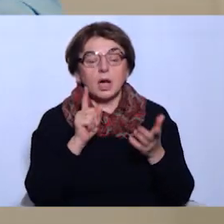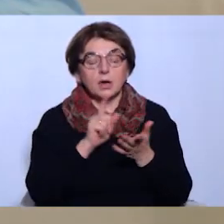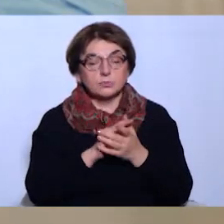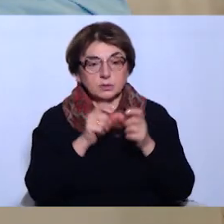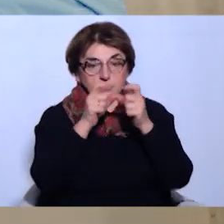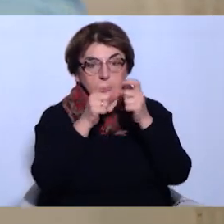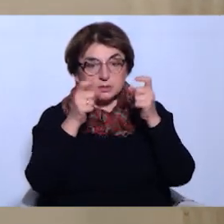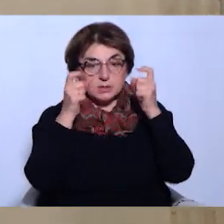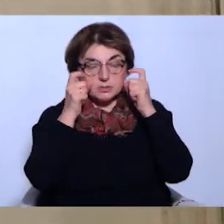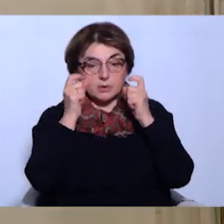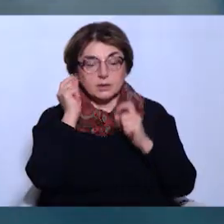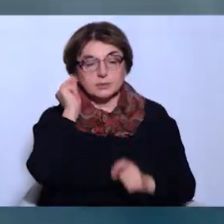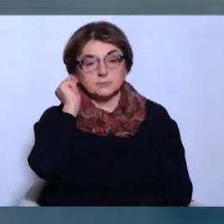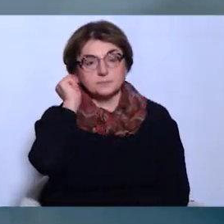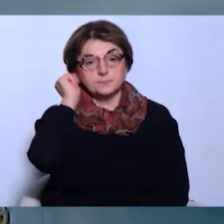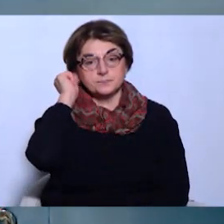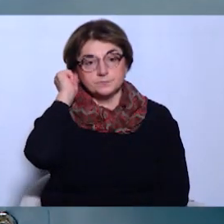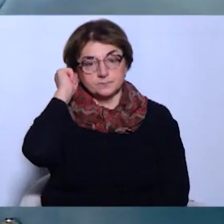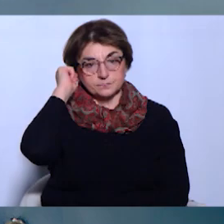და სათვალეს.